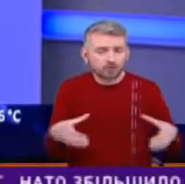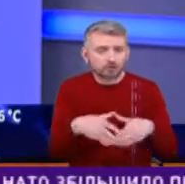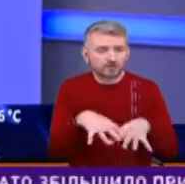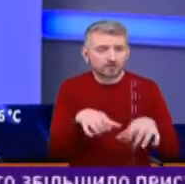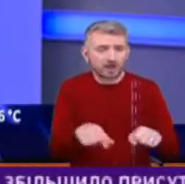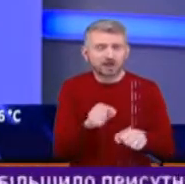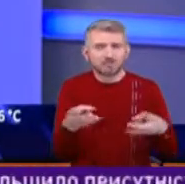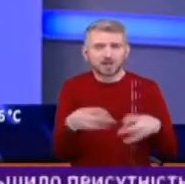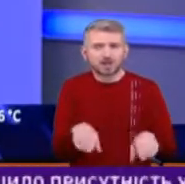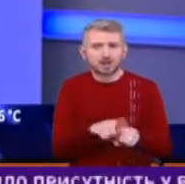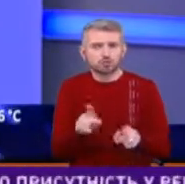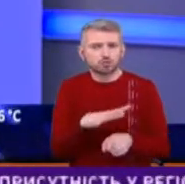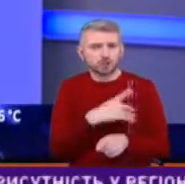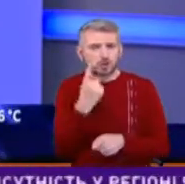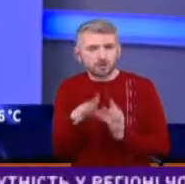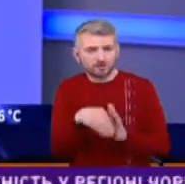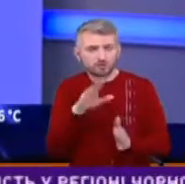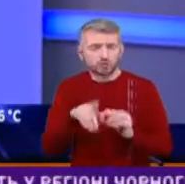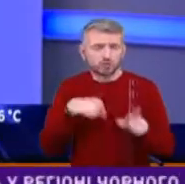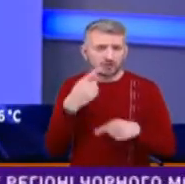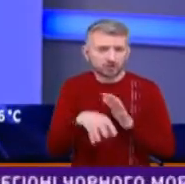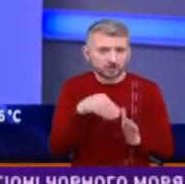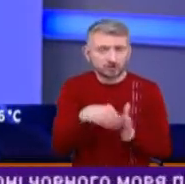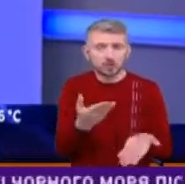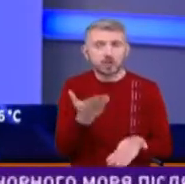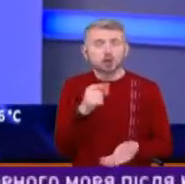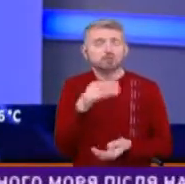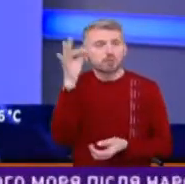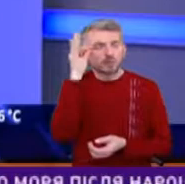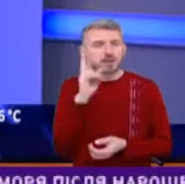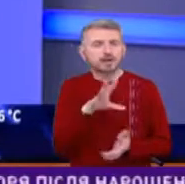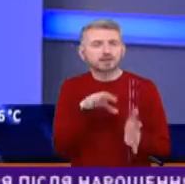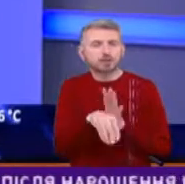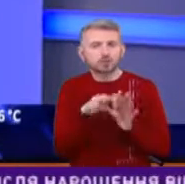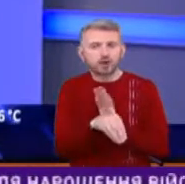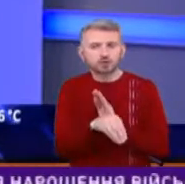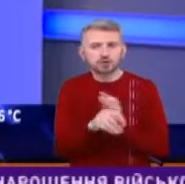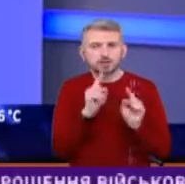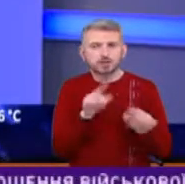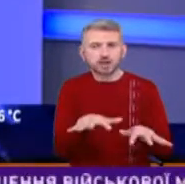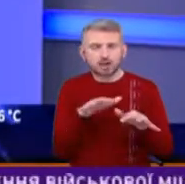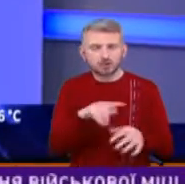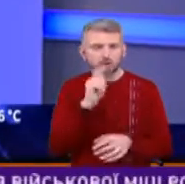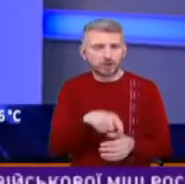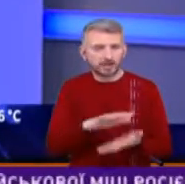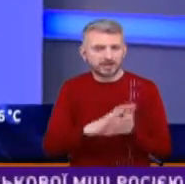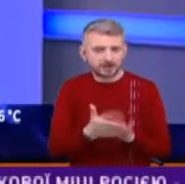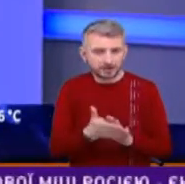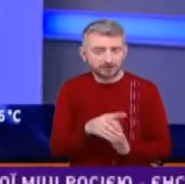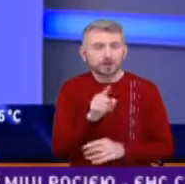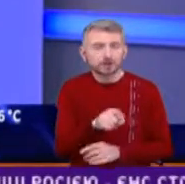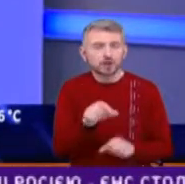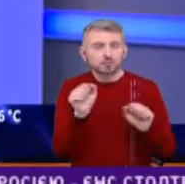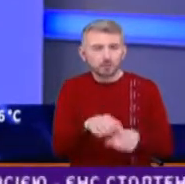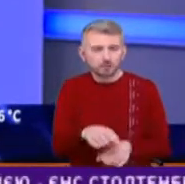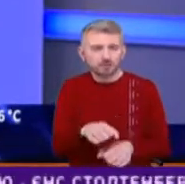треба так, щоб були одні вибори, потім інші. От якщо ви пам'ятаєте, як запроваджувався в парламенті воєнний стан, то ви